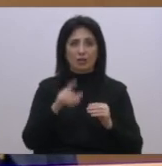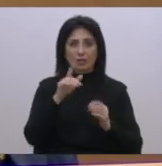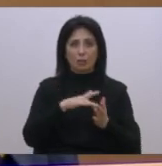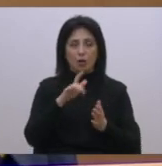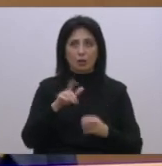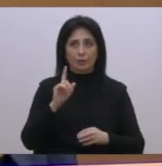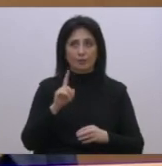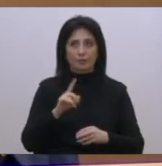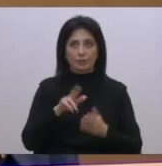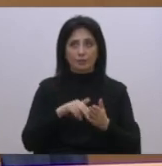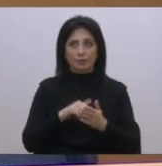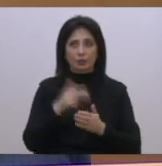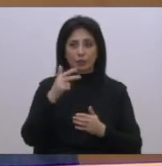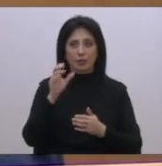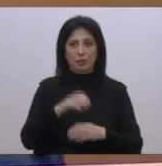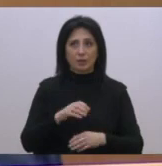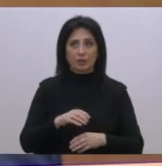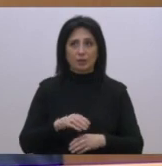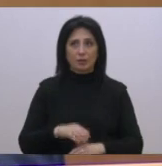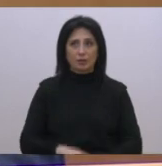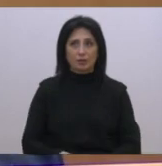მოქალაქე. უკაცრავად კიდე 30 წამი.